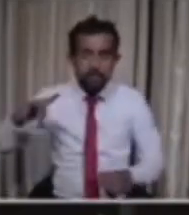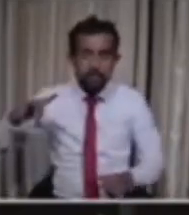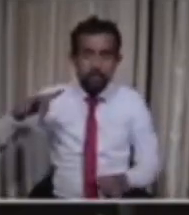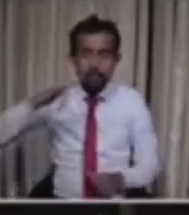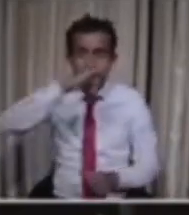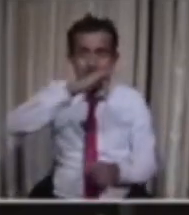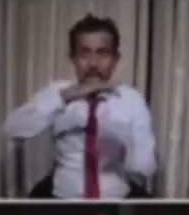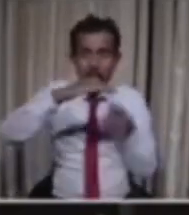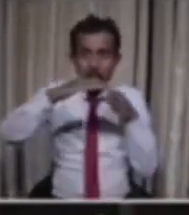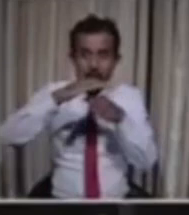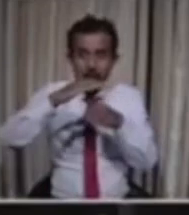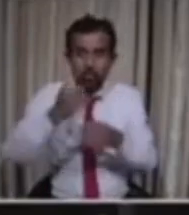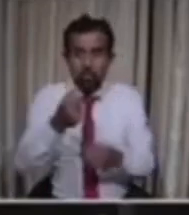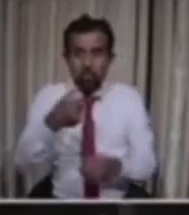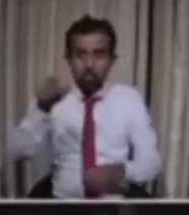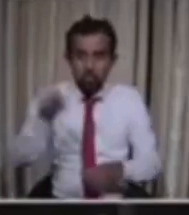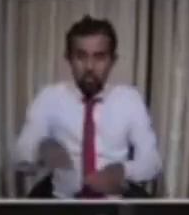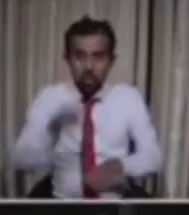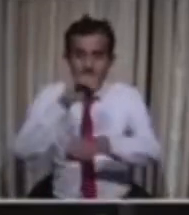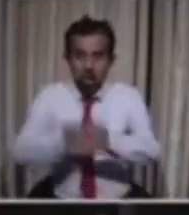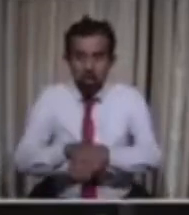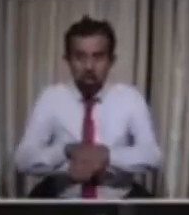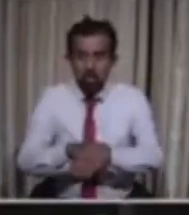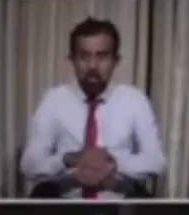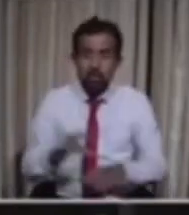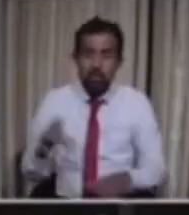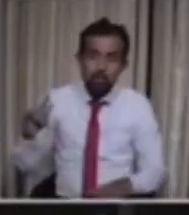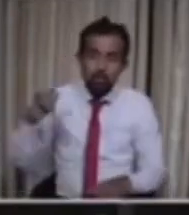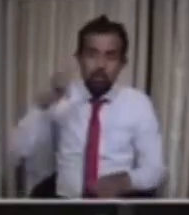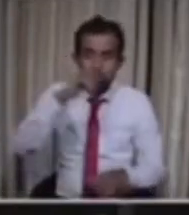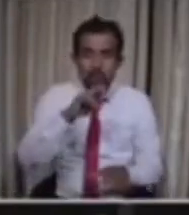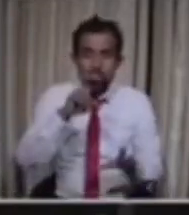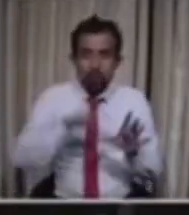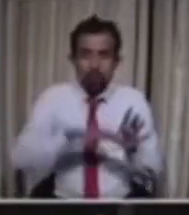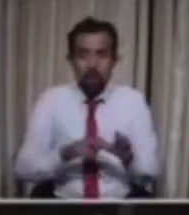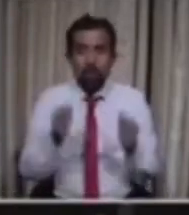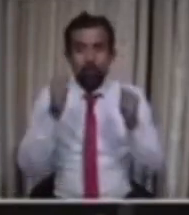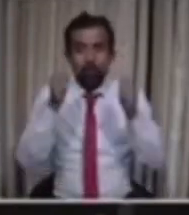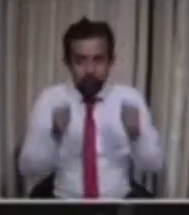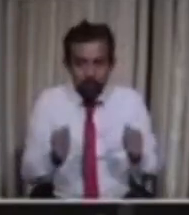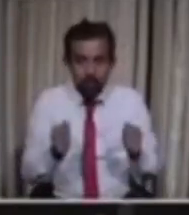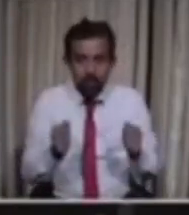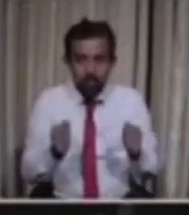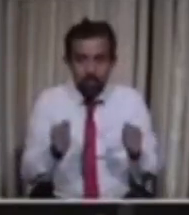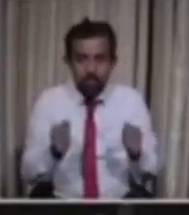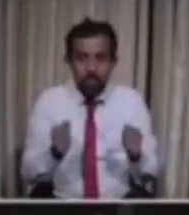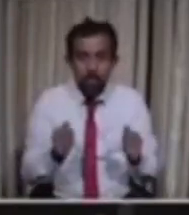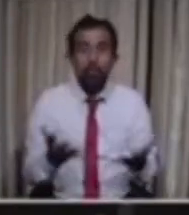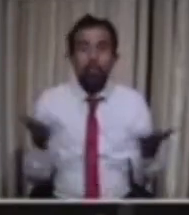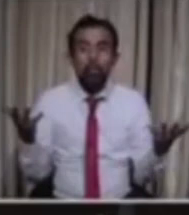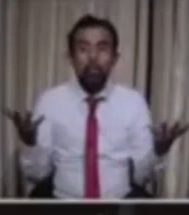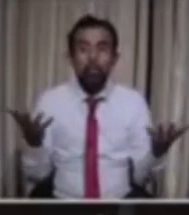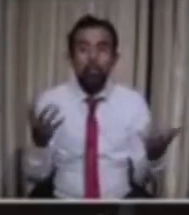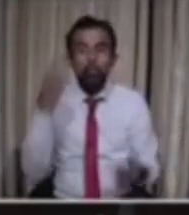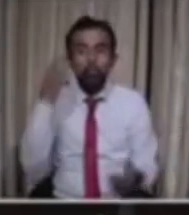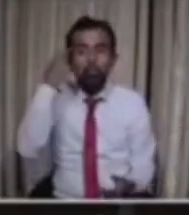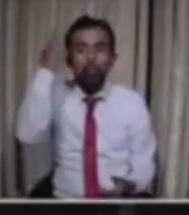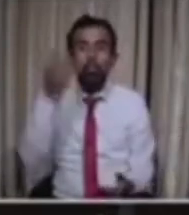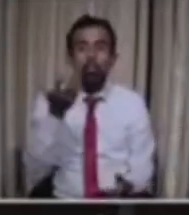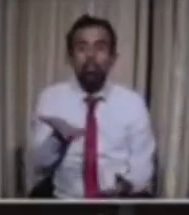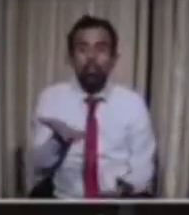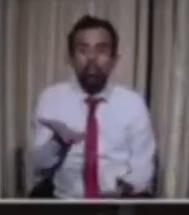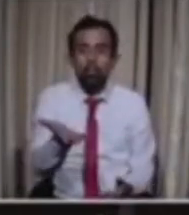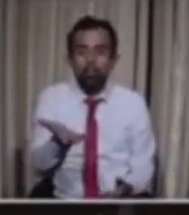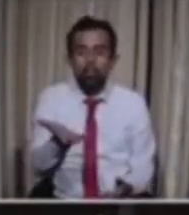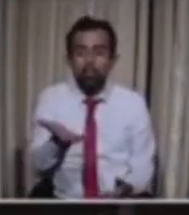உங்களுடைய உளவுத்துறை அதிகாரிகளும் உங்களுடைய விசாரணை அதிகாரிகளும் எங்கே என்ன செய்து கொண்டிருந்தார்கள்? நீங்கள் அப்படி என்று சொன்னால் முழு உலகத்திற்கும் முழு